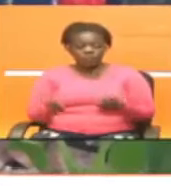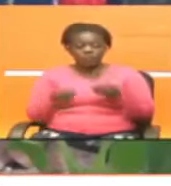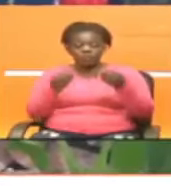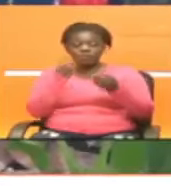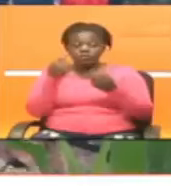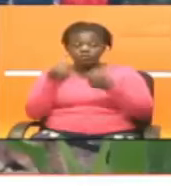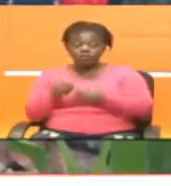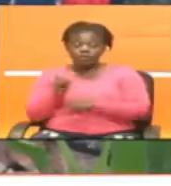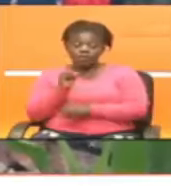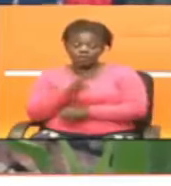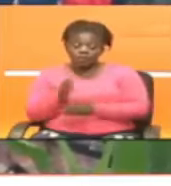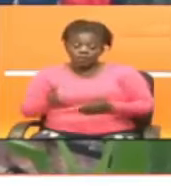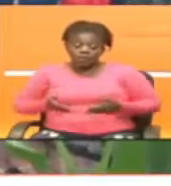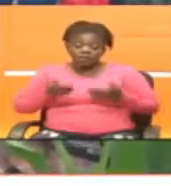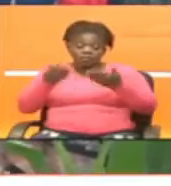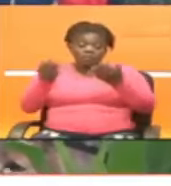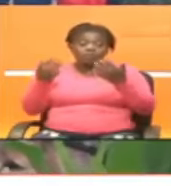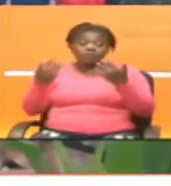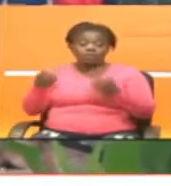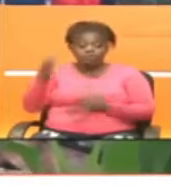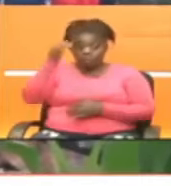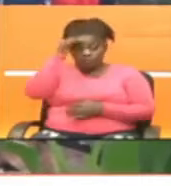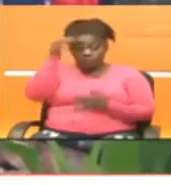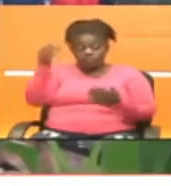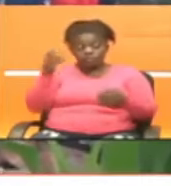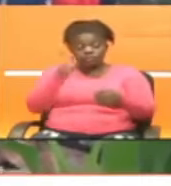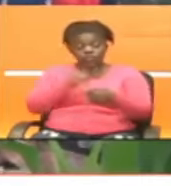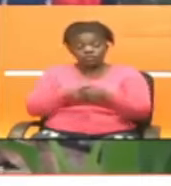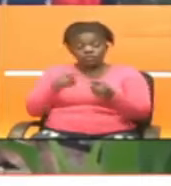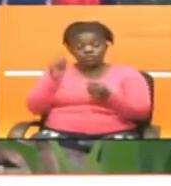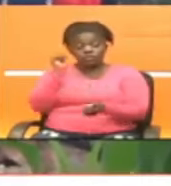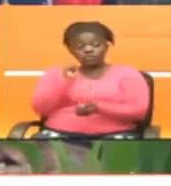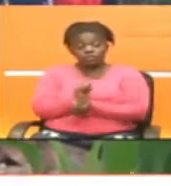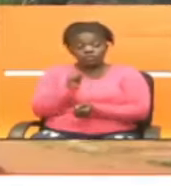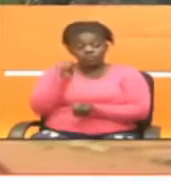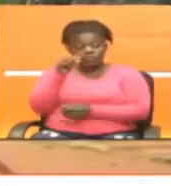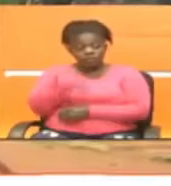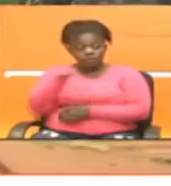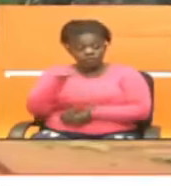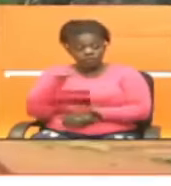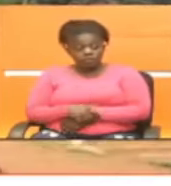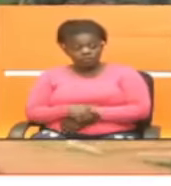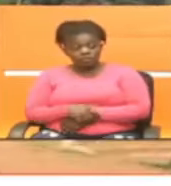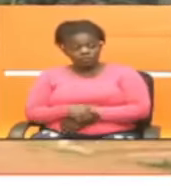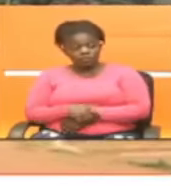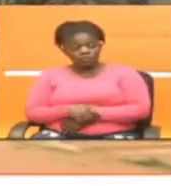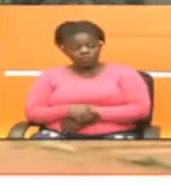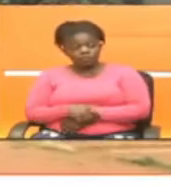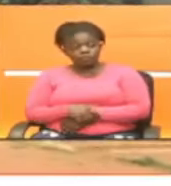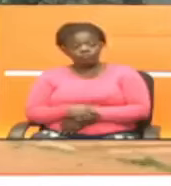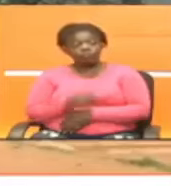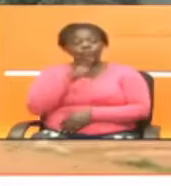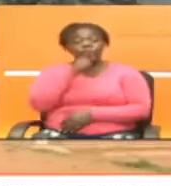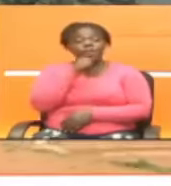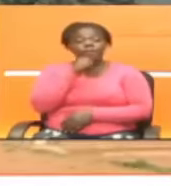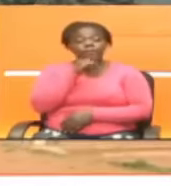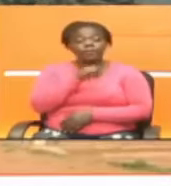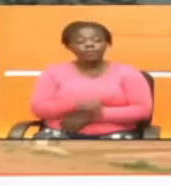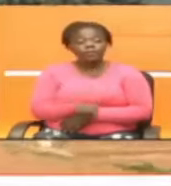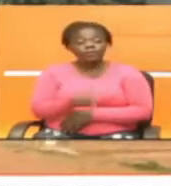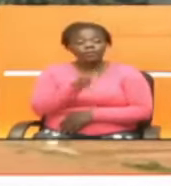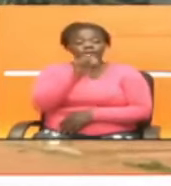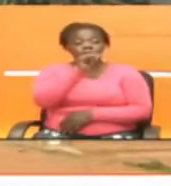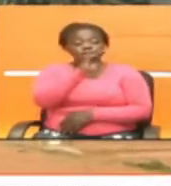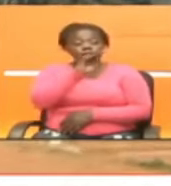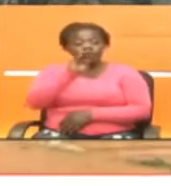ttemu lina amagezi okwewaayo mikono gya poliisi nga bukyali avunaanibwa omusango guno. Mwami Katugo Abel